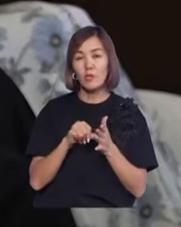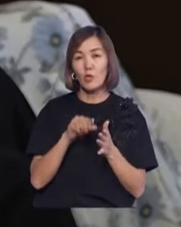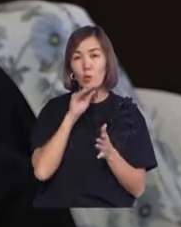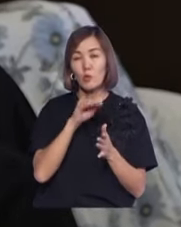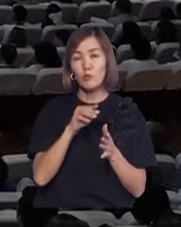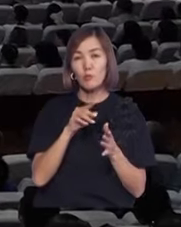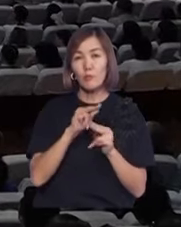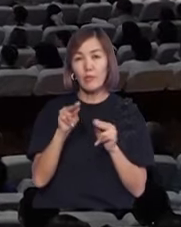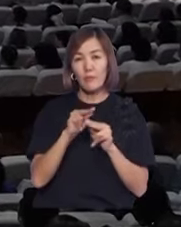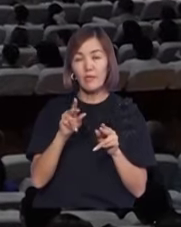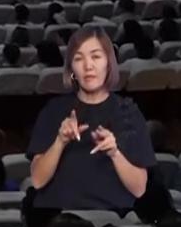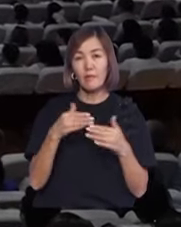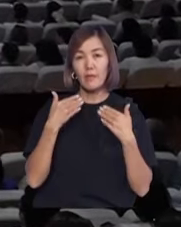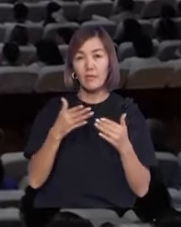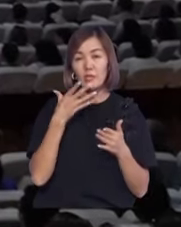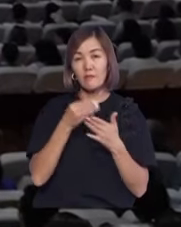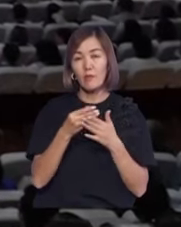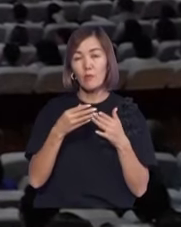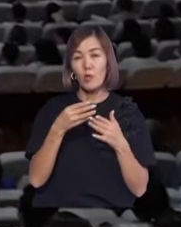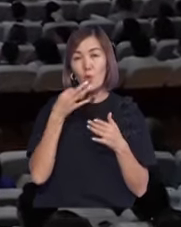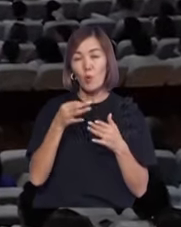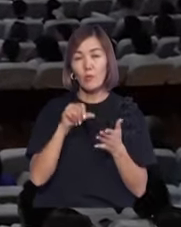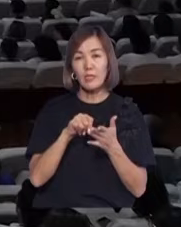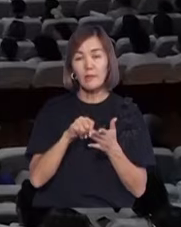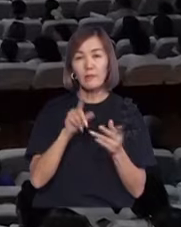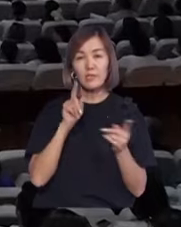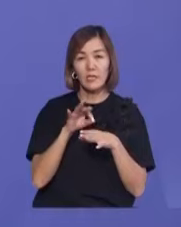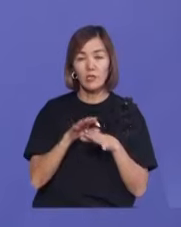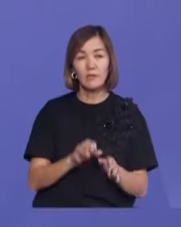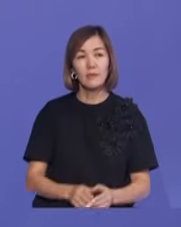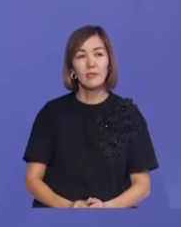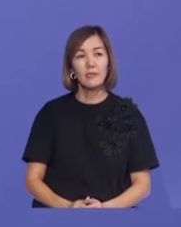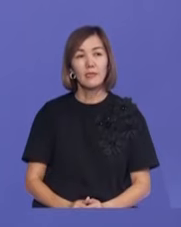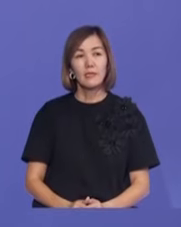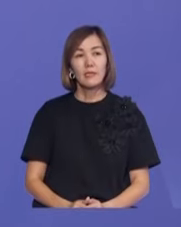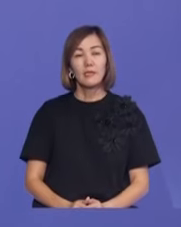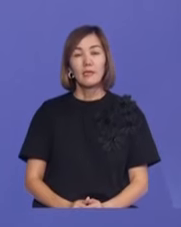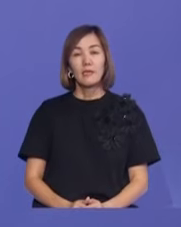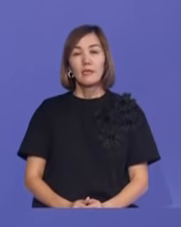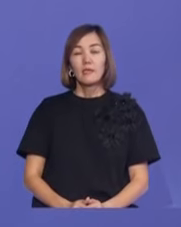ученые и преподаватели, поделившиеся своим опытом с участниками встречи.